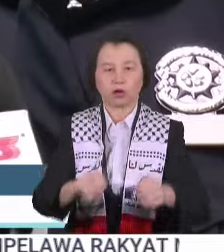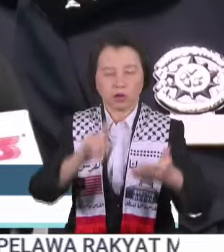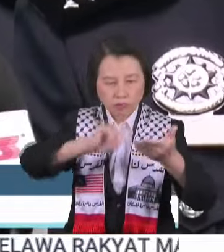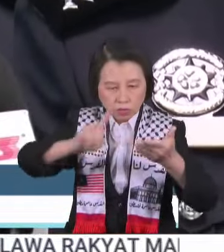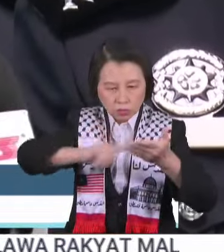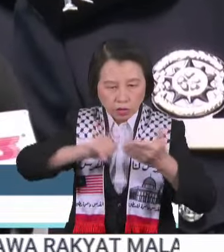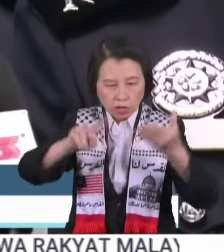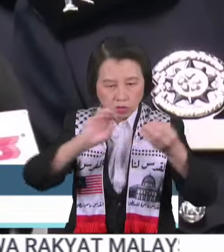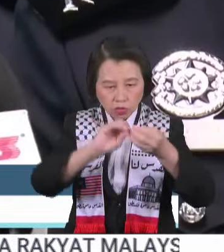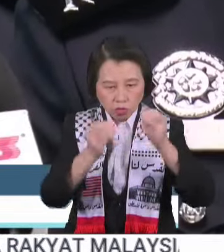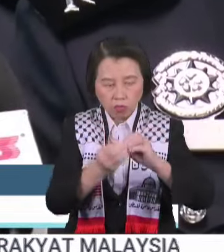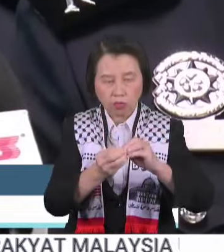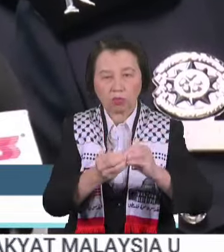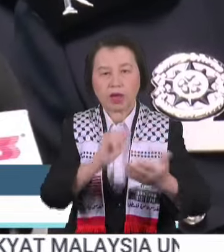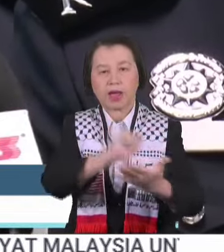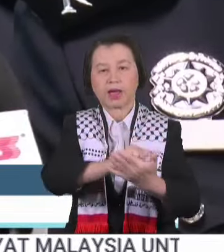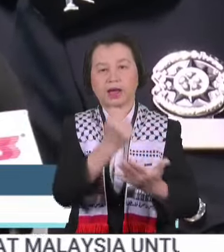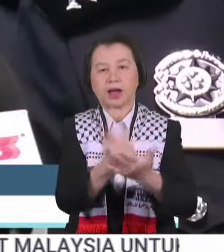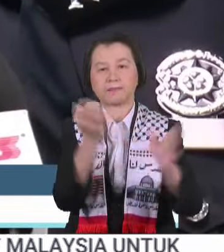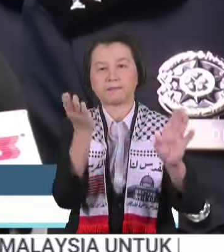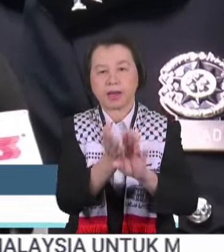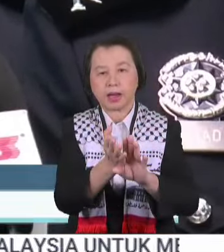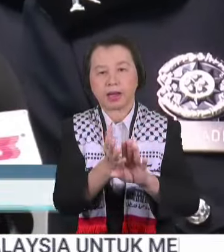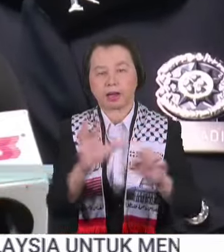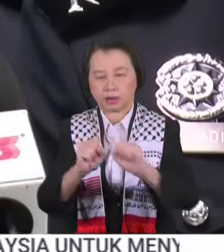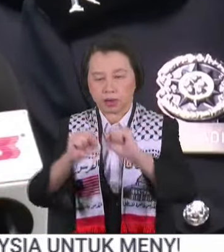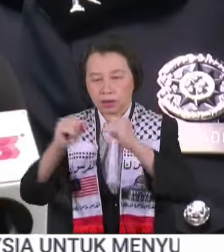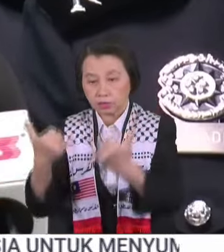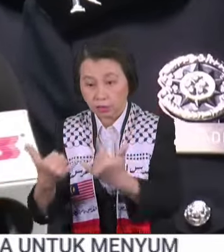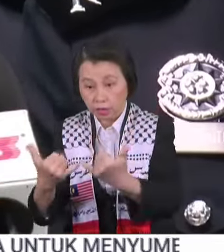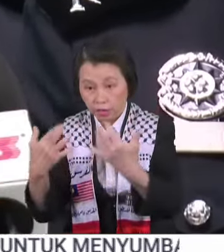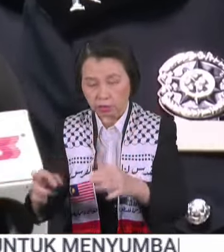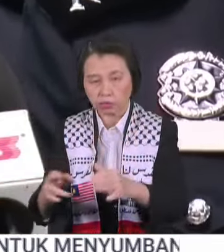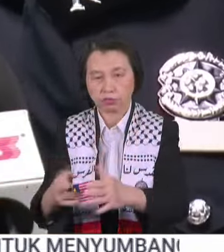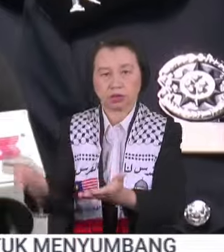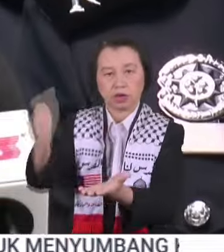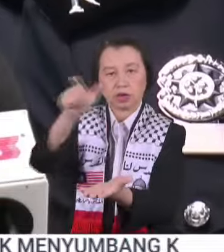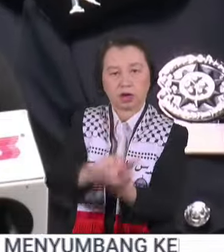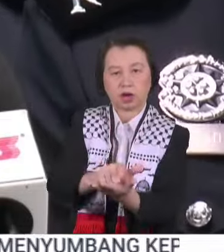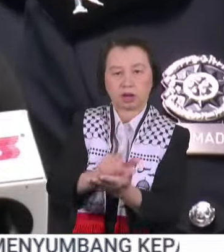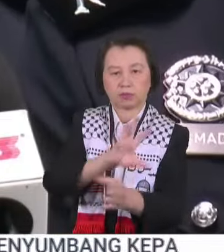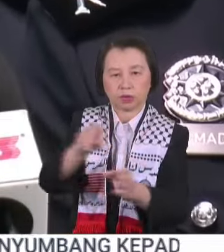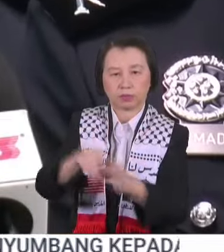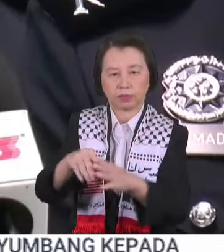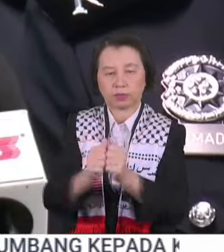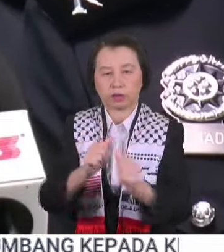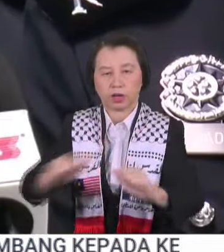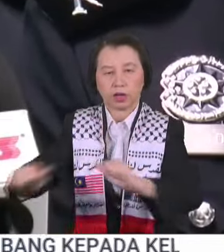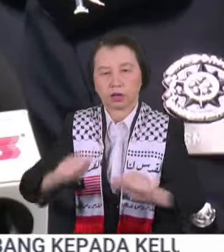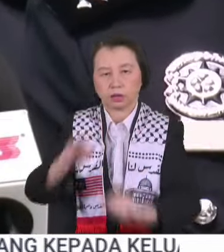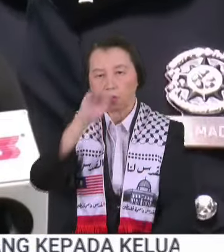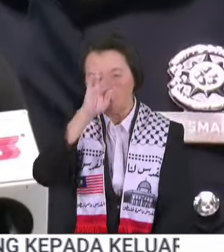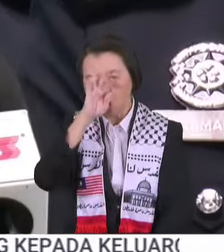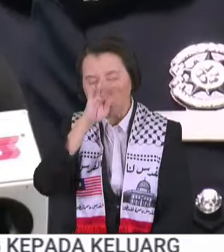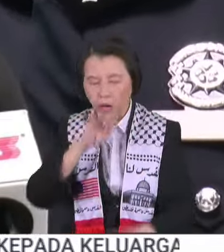nombor akaun bank individu dan syarikat yang telah dilaporkan terlibat dengan aktiviti